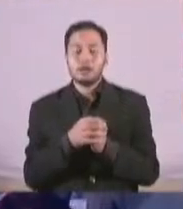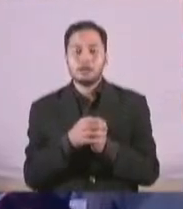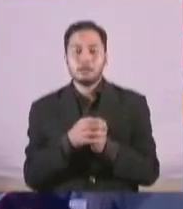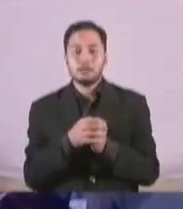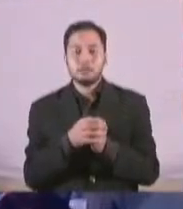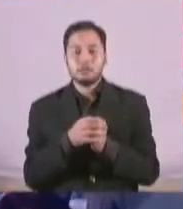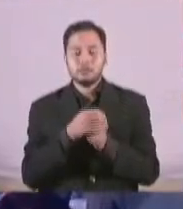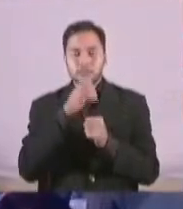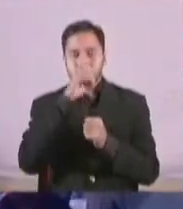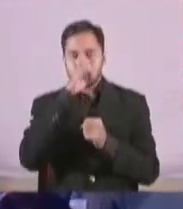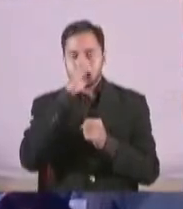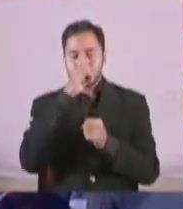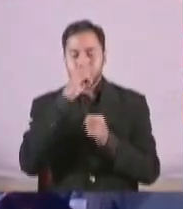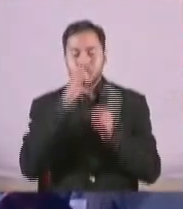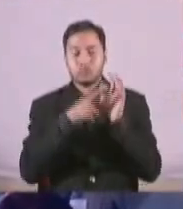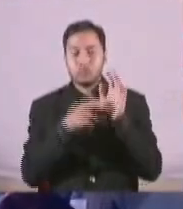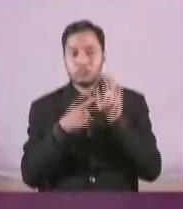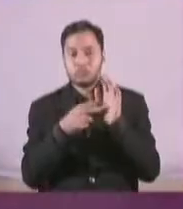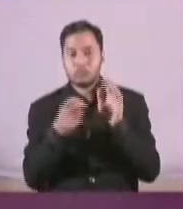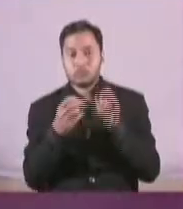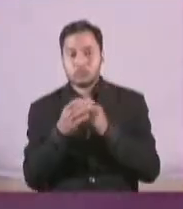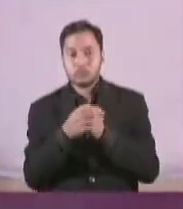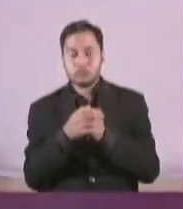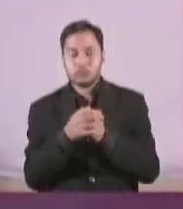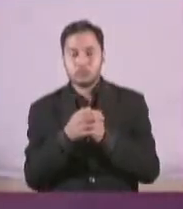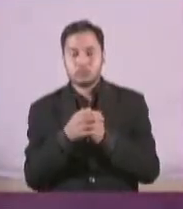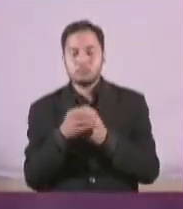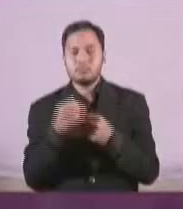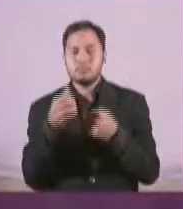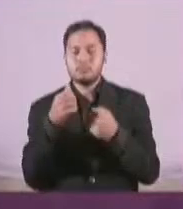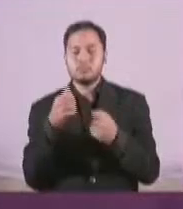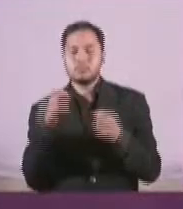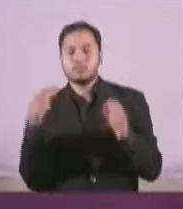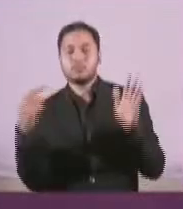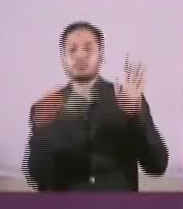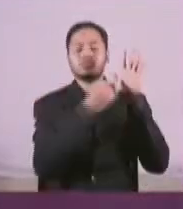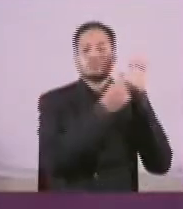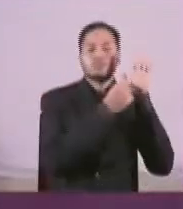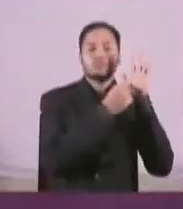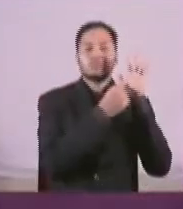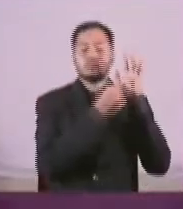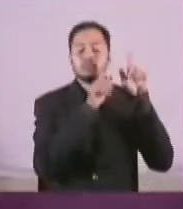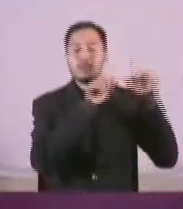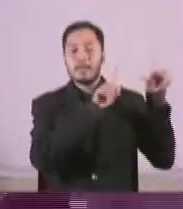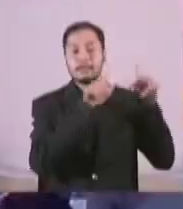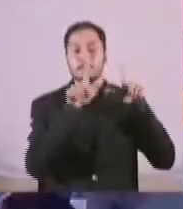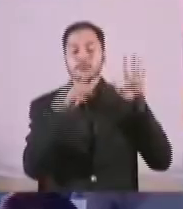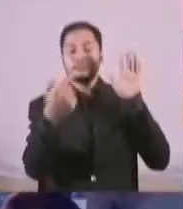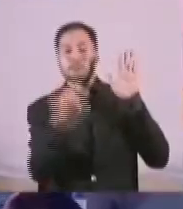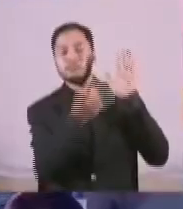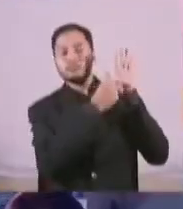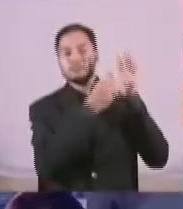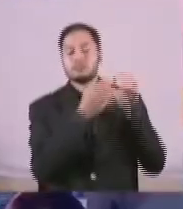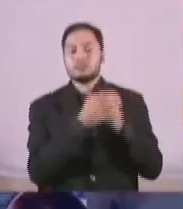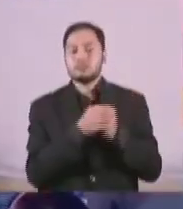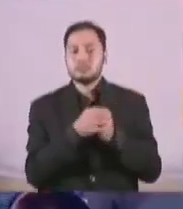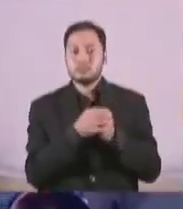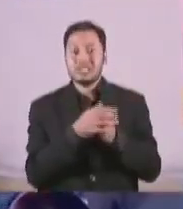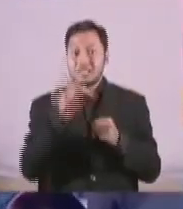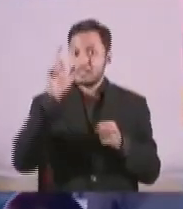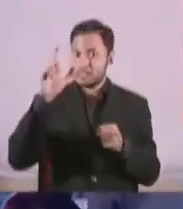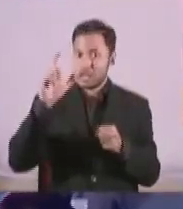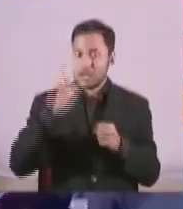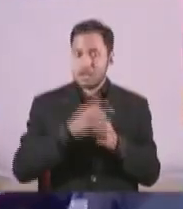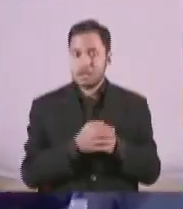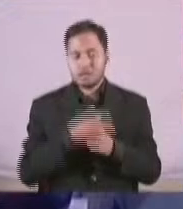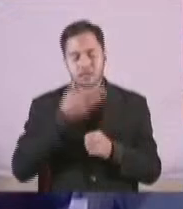Boleh ditunjuk, Bapak, di layar? Asal layar sana, Pak. C. Oh, baik. Terima kasih.